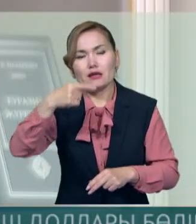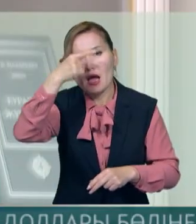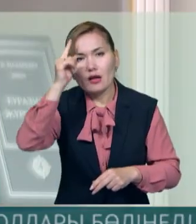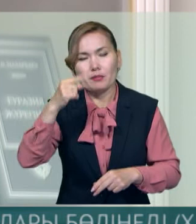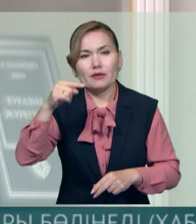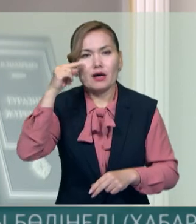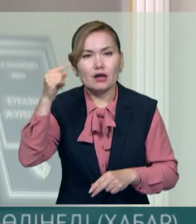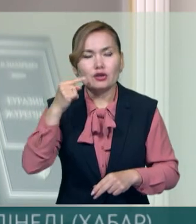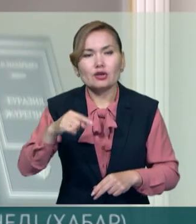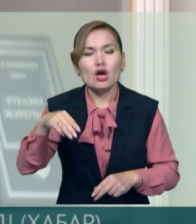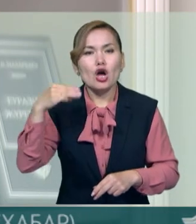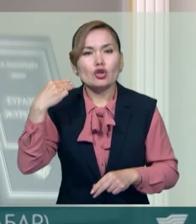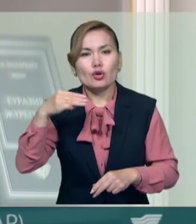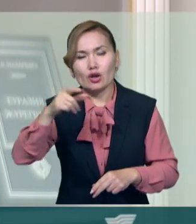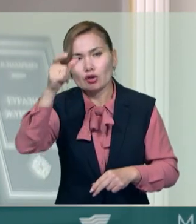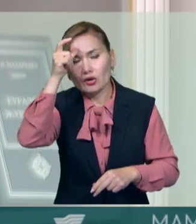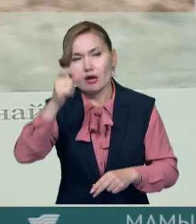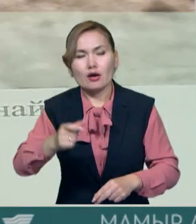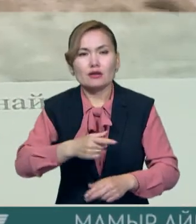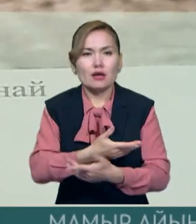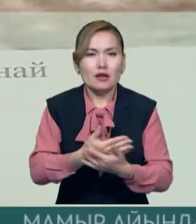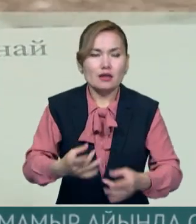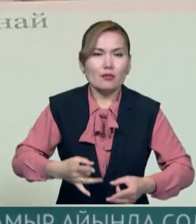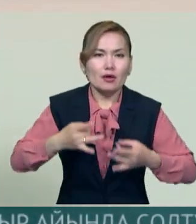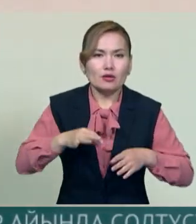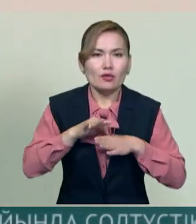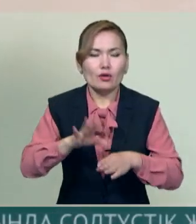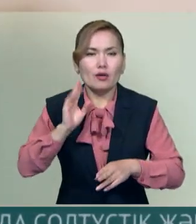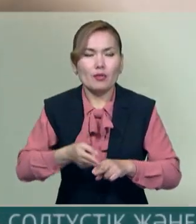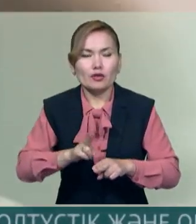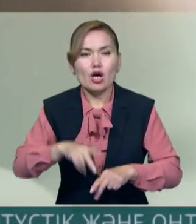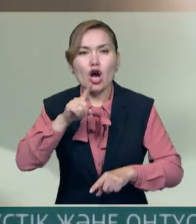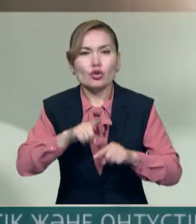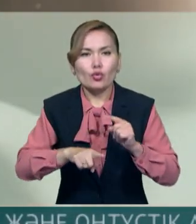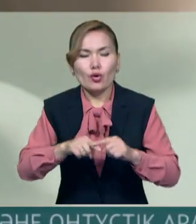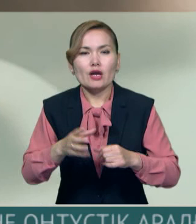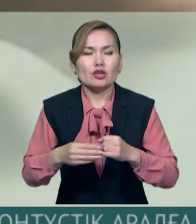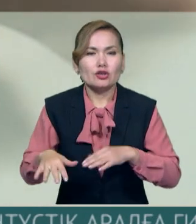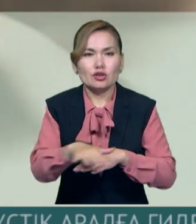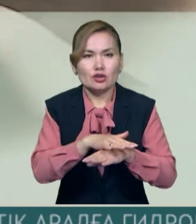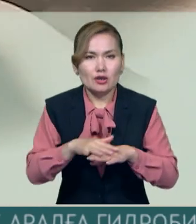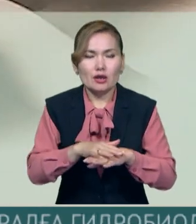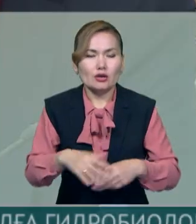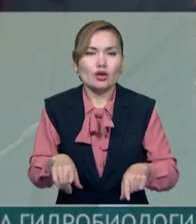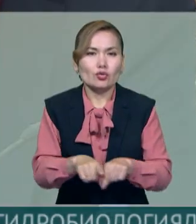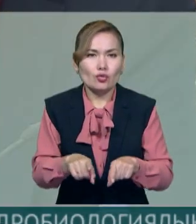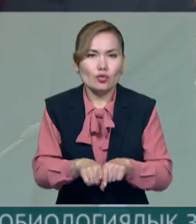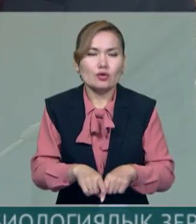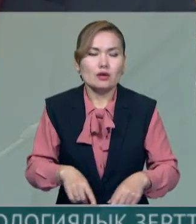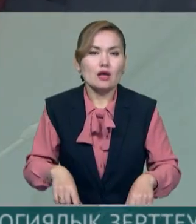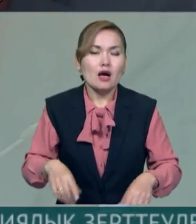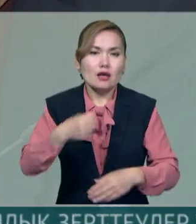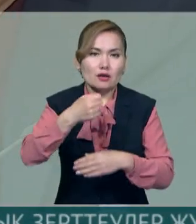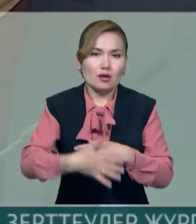Қырғызстан, Түркменстан мен Түркияда түрлі іс-шаралар өткізіледі. Сонымен қатар туған жері Таласта Айтматов орталығын ашу